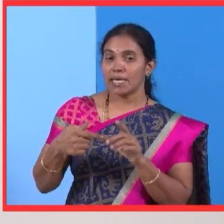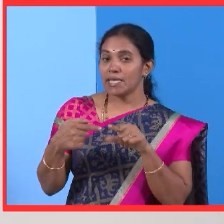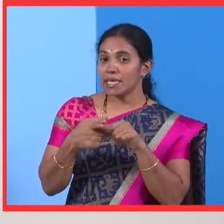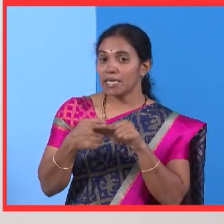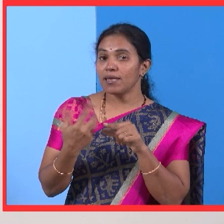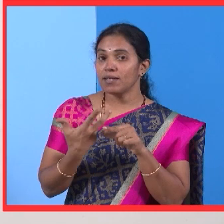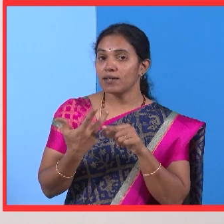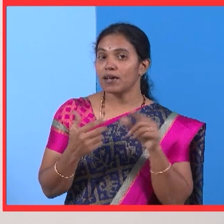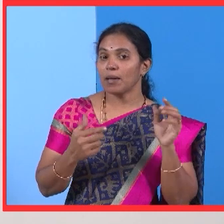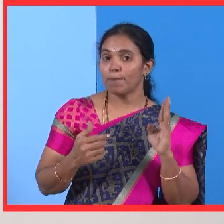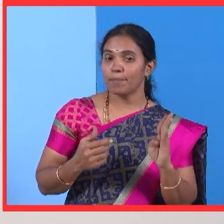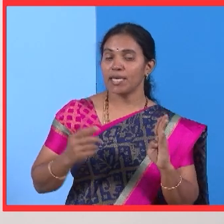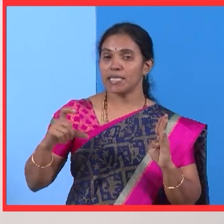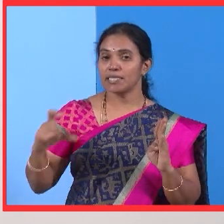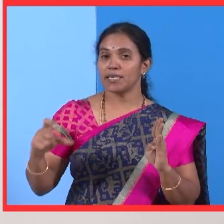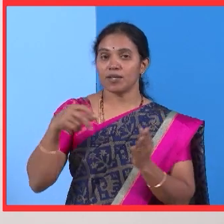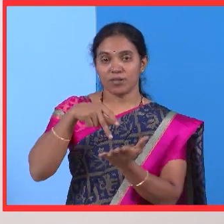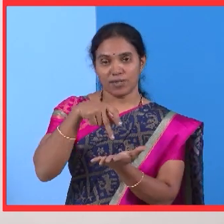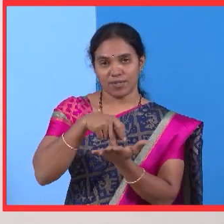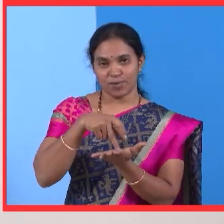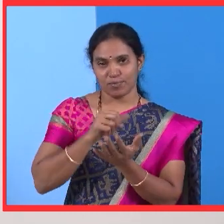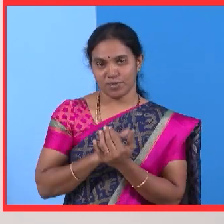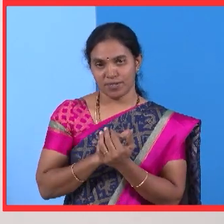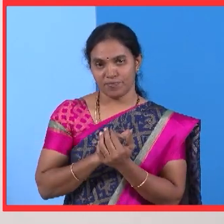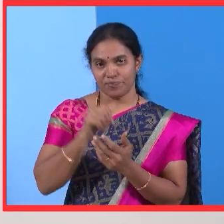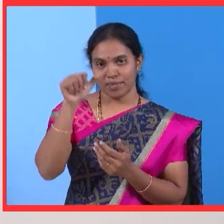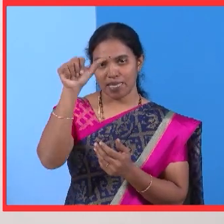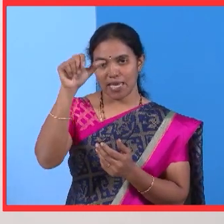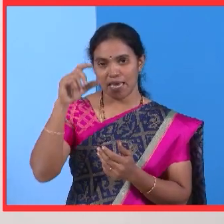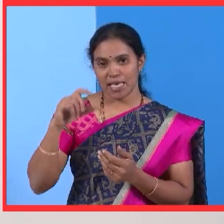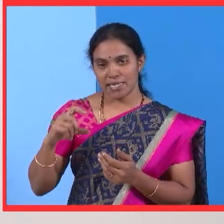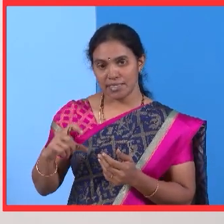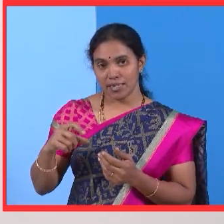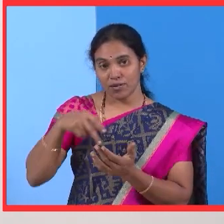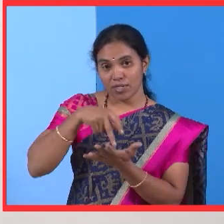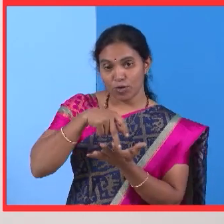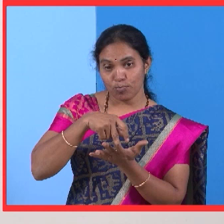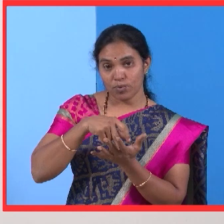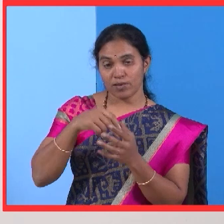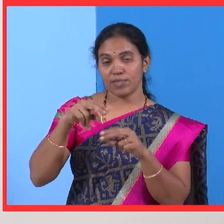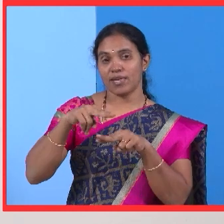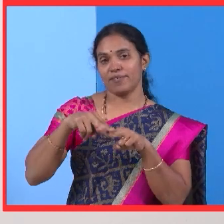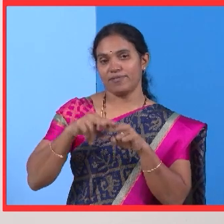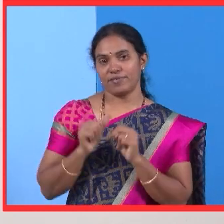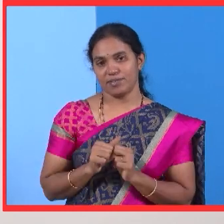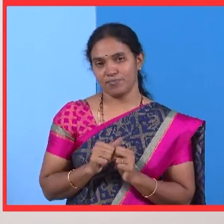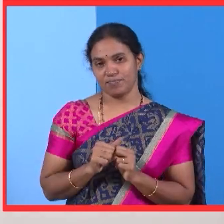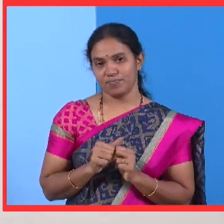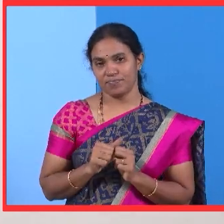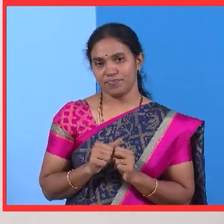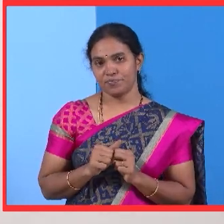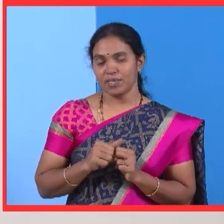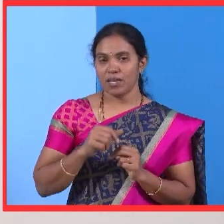என்பது ஏசி என்ற என்ற பக்கத்தின் மையப்புள்ளி. டியினுடைய ஆயத்தொலைகள் தெரியும், ஈயினுடைய ஆயத்தொலைகள்